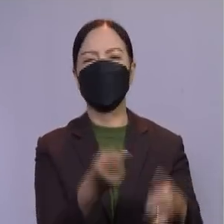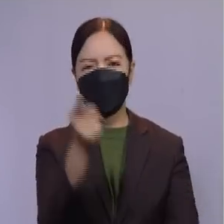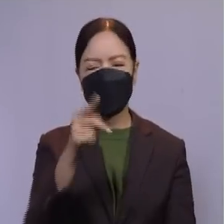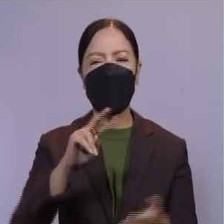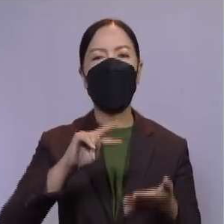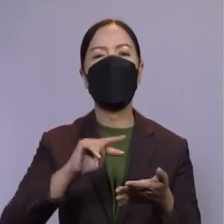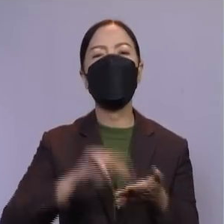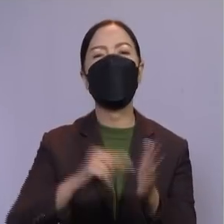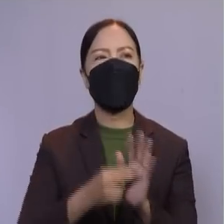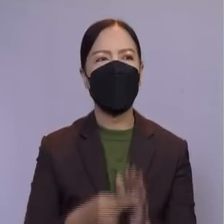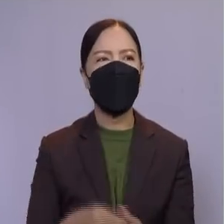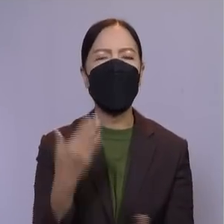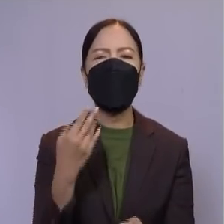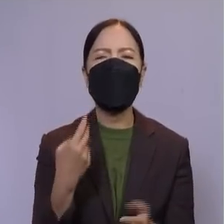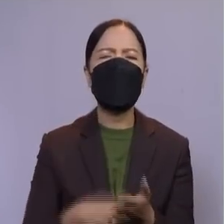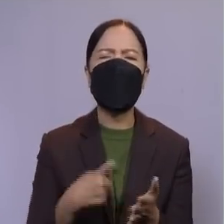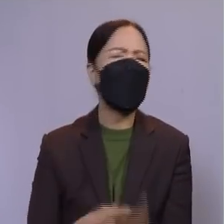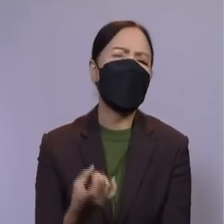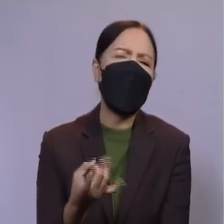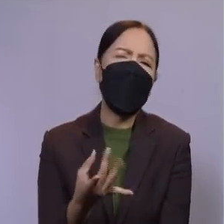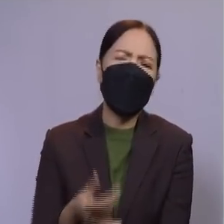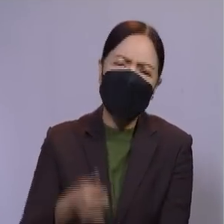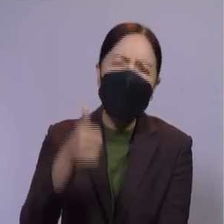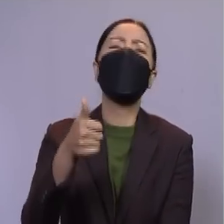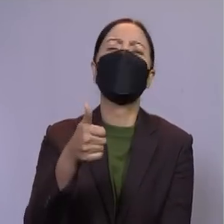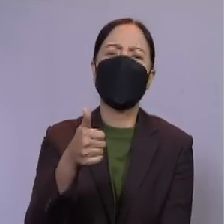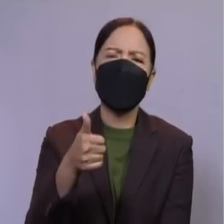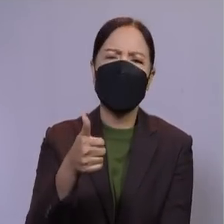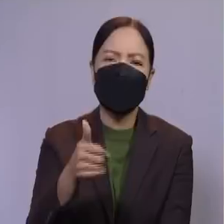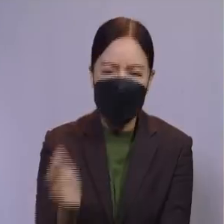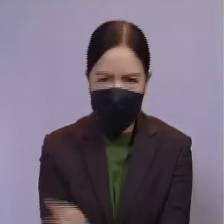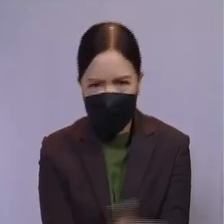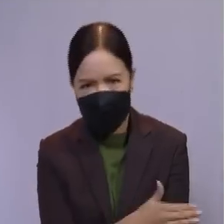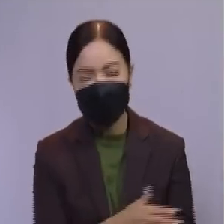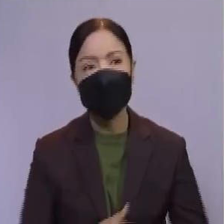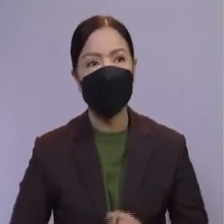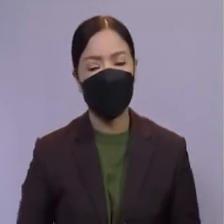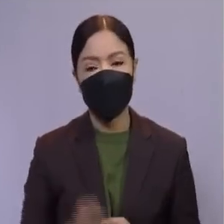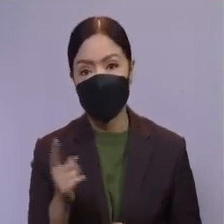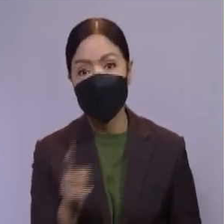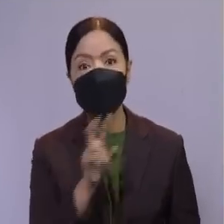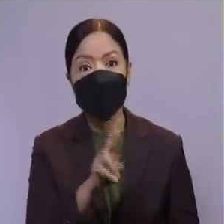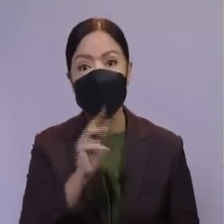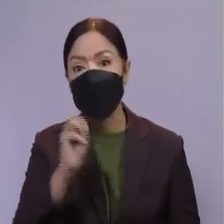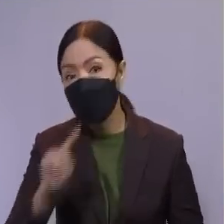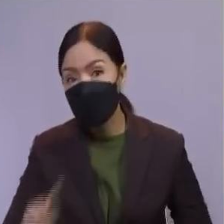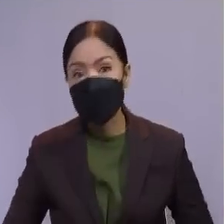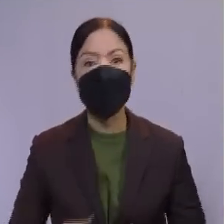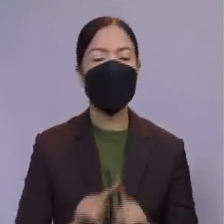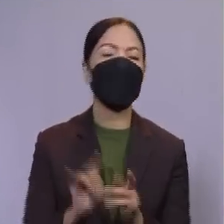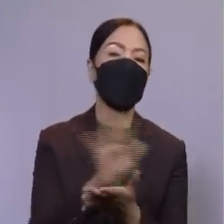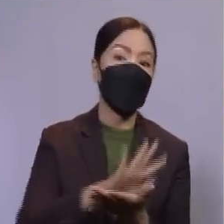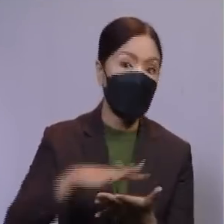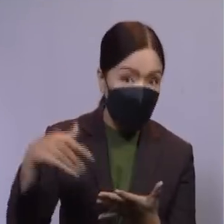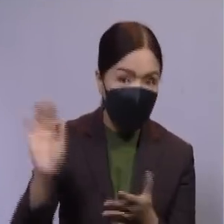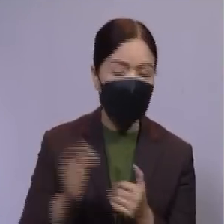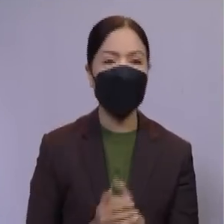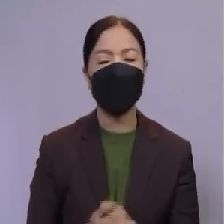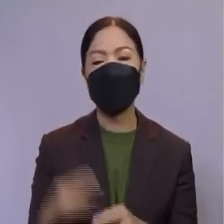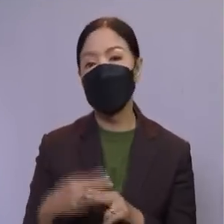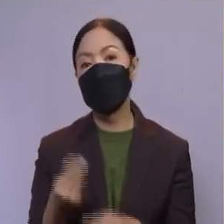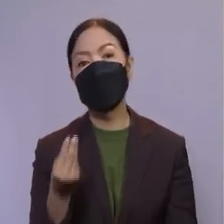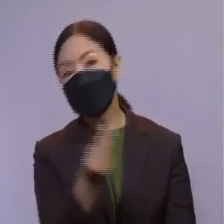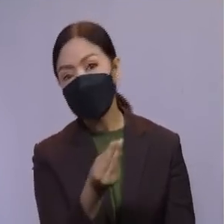รายได้นะคะมาดูทางด้านคุณดอนปรมัตถ์วินัยรองนายกรัฐมนตรีและรัฐมนตรีว่าการกระทรวงการต่างประเทศกันบ้างได้